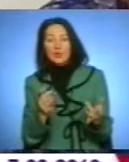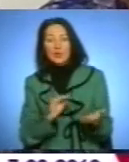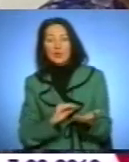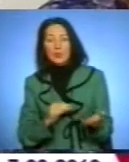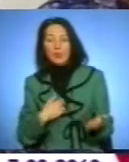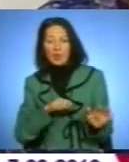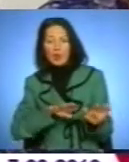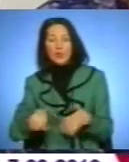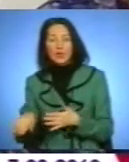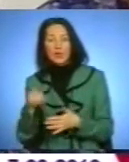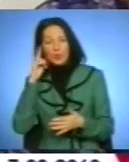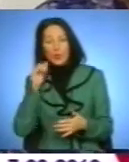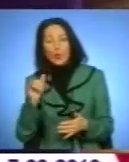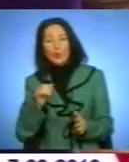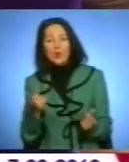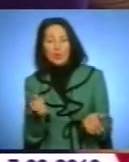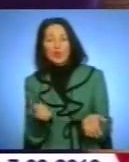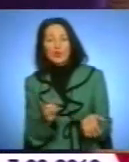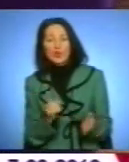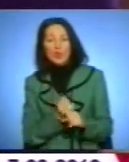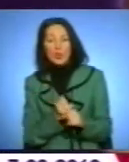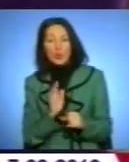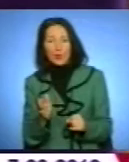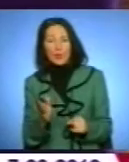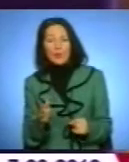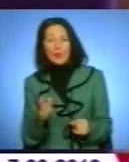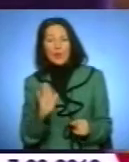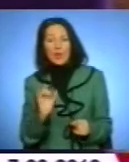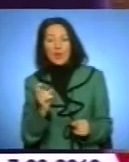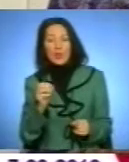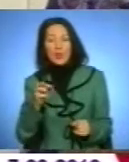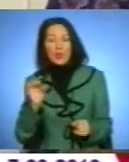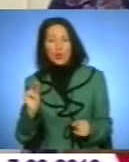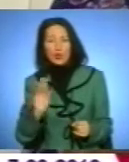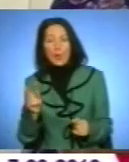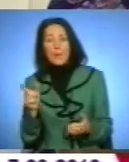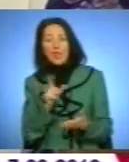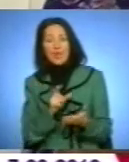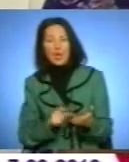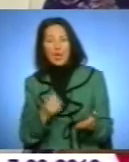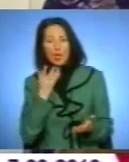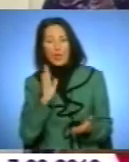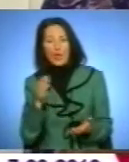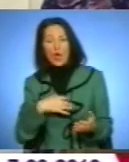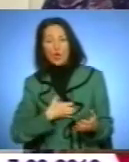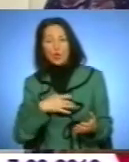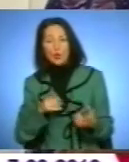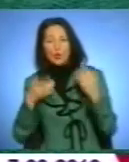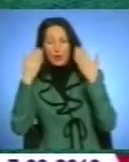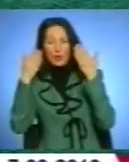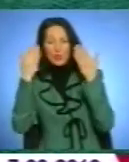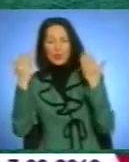думаю, ну де їх подіти, що я з ними буду робити. Віра Хімчук пише лірику, коли їй буває дуже сумно або весело. За 4 роки проживання